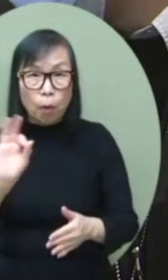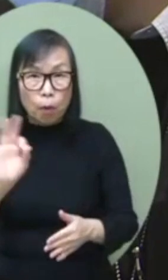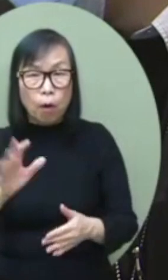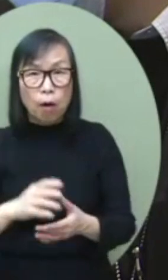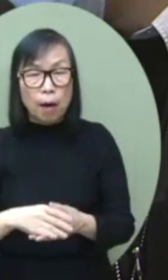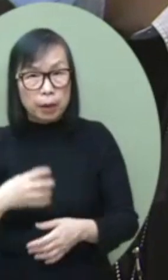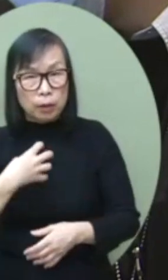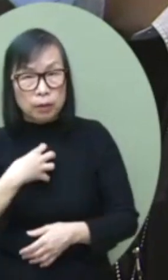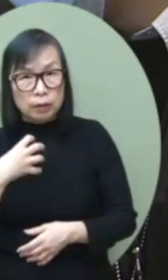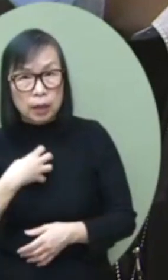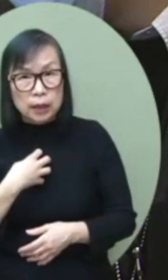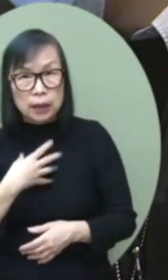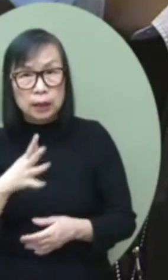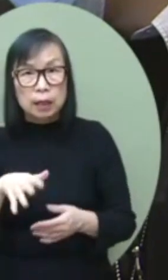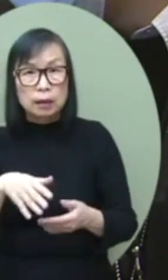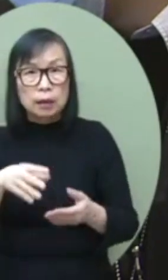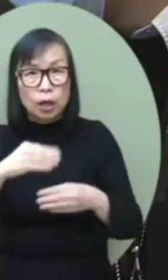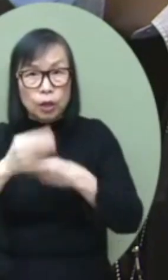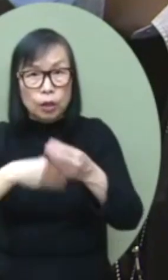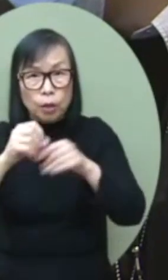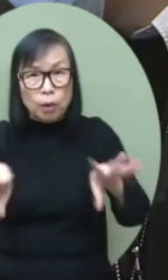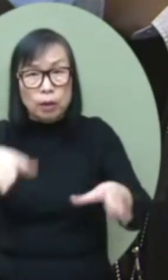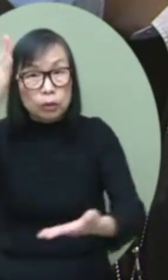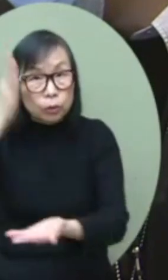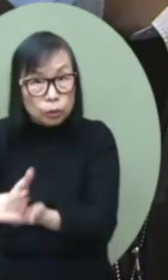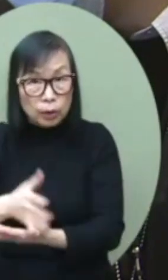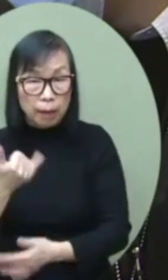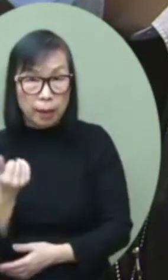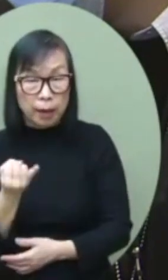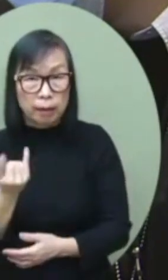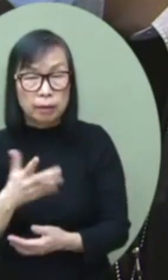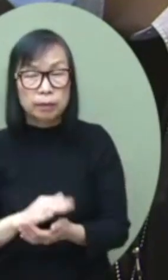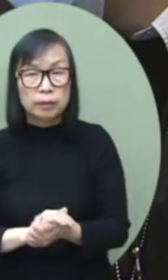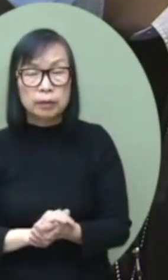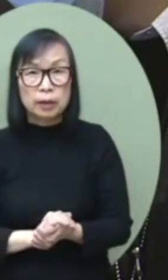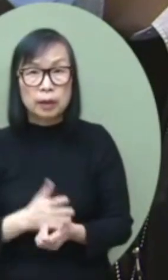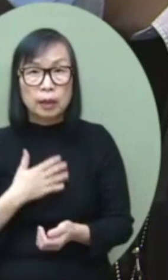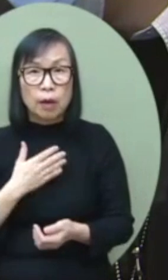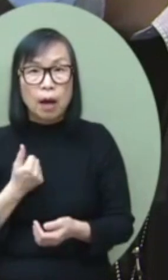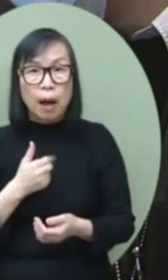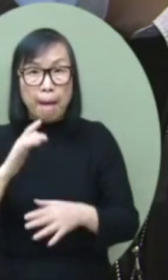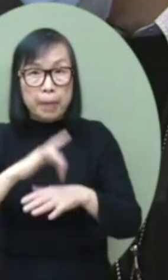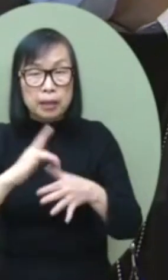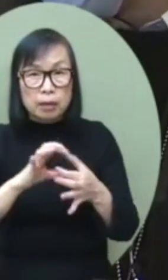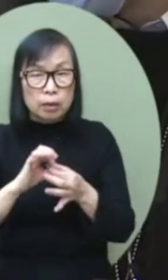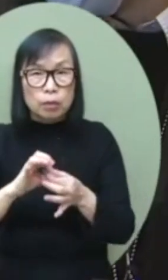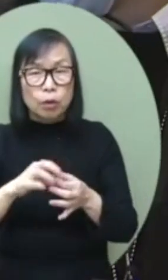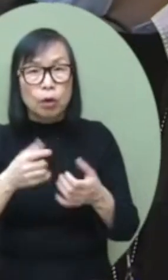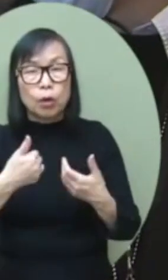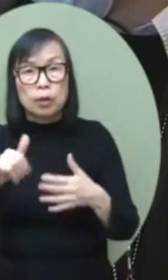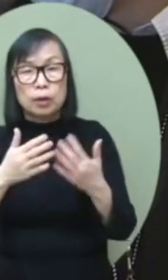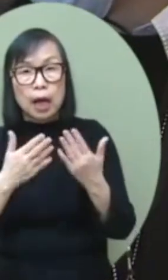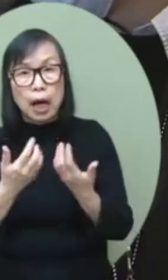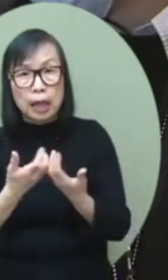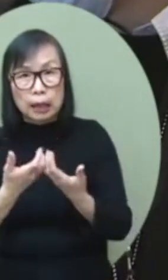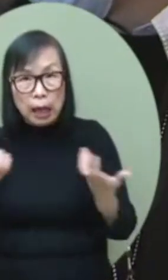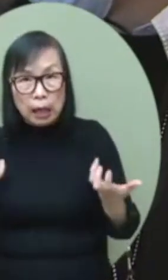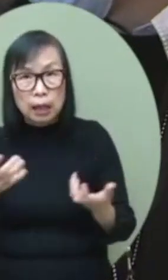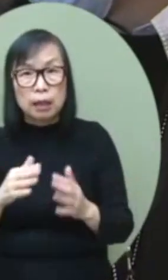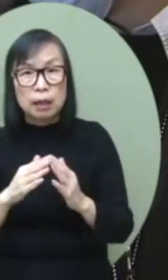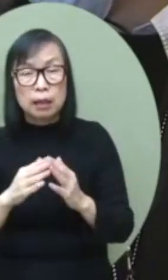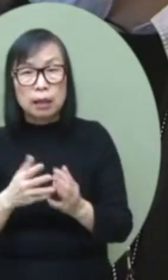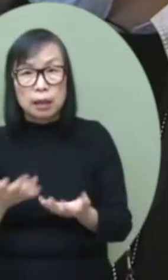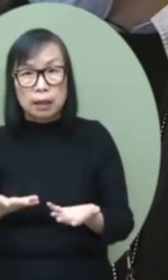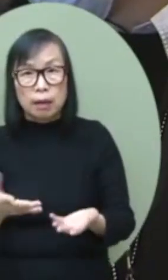都覺得係咪都切斷曬大部分嘅傳播鏈嘅時候，其實預計因為即係啲密切接觸者都入曬隔離，其實預計最快幾時會